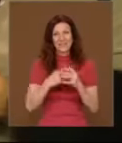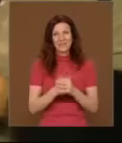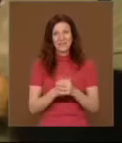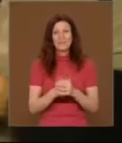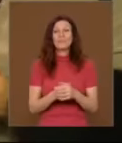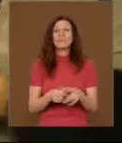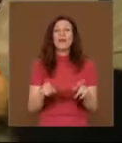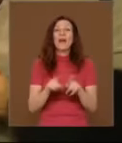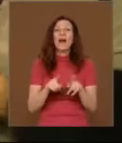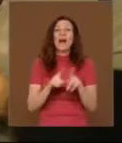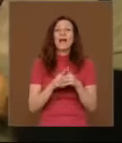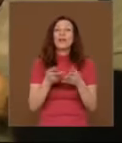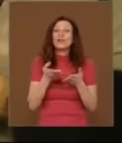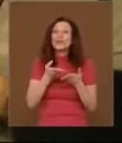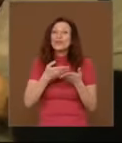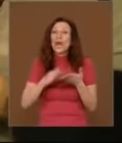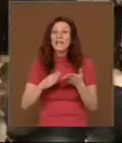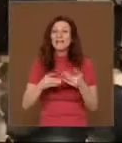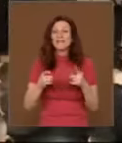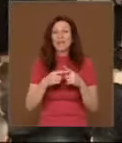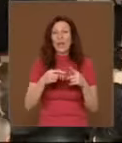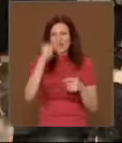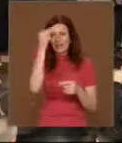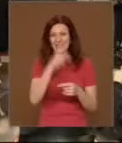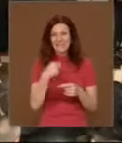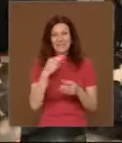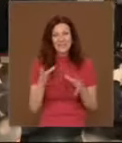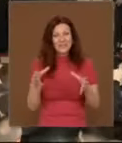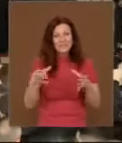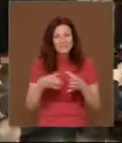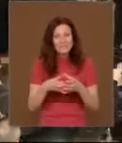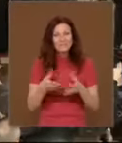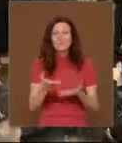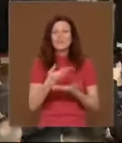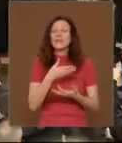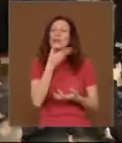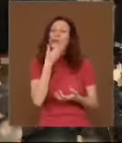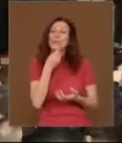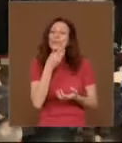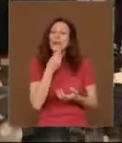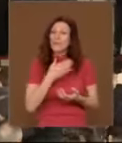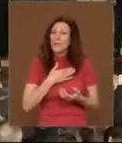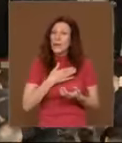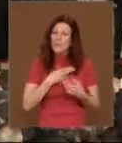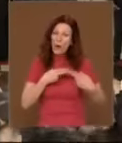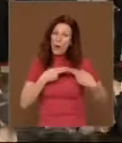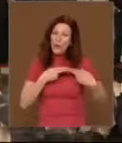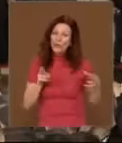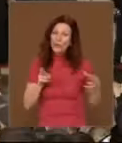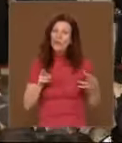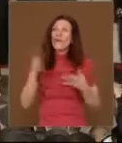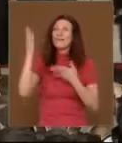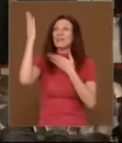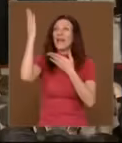Като принадлежащи към църквата Христова, ние познаваме и притежаваме откровението за Божията